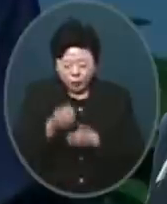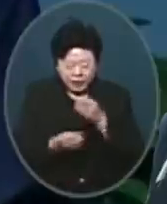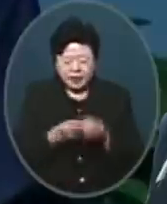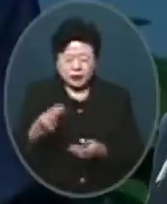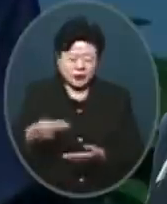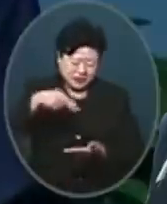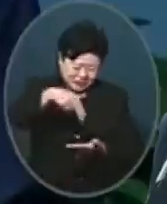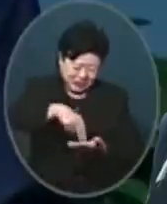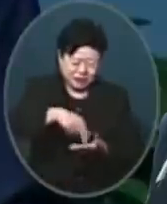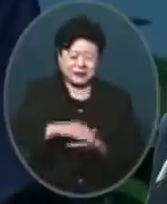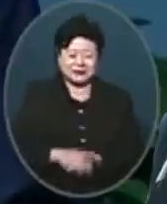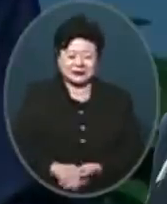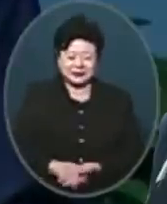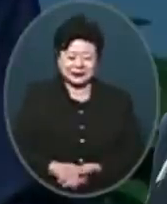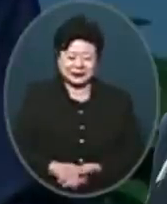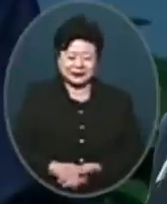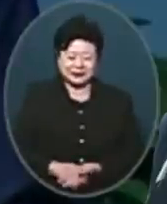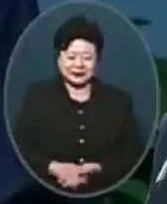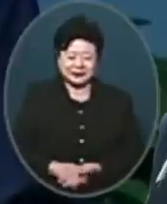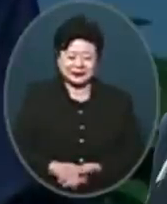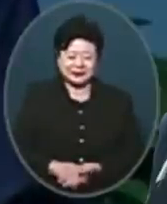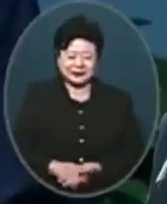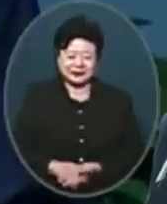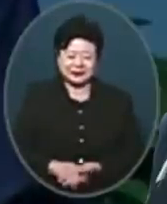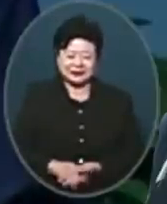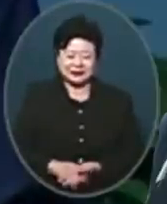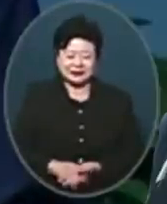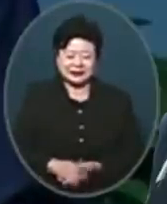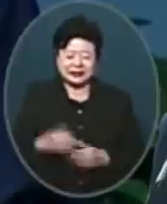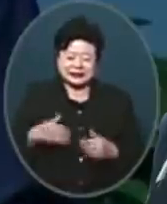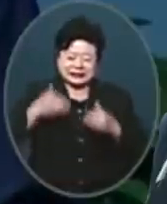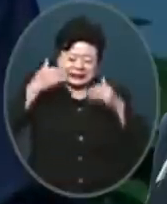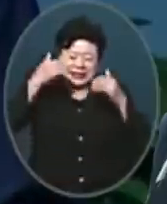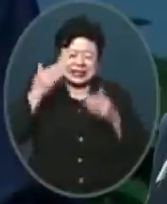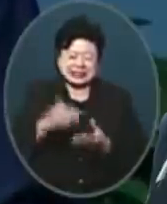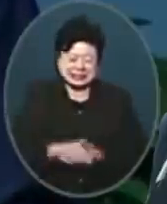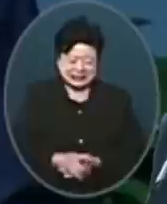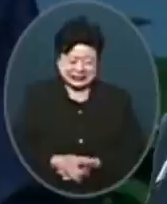회개하고 일어나서 자라는 것이지